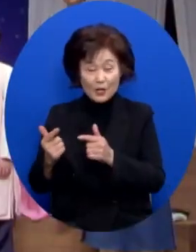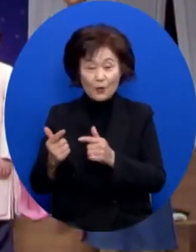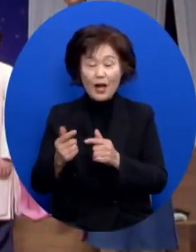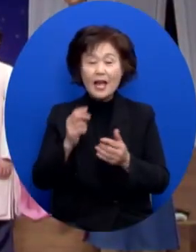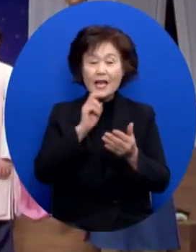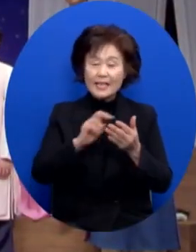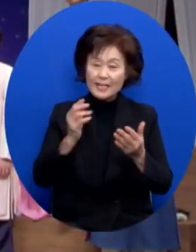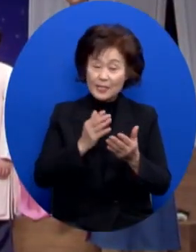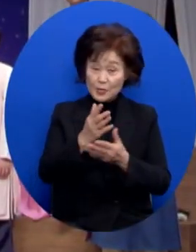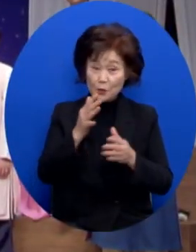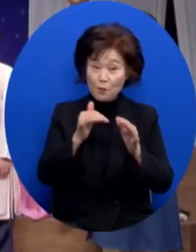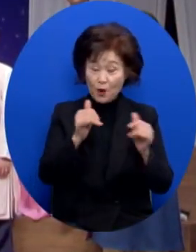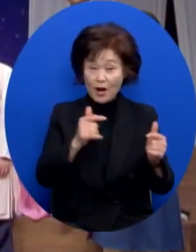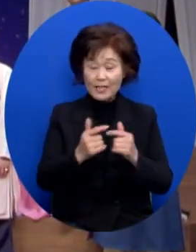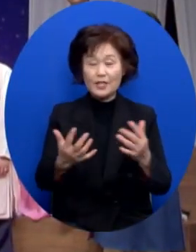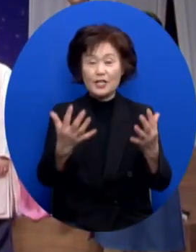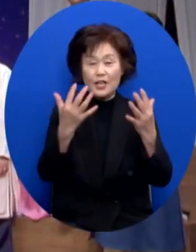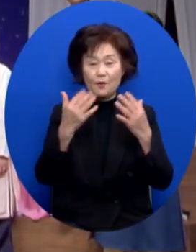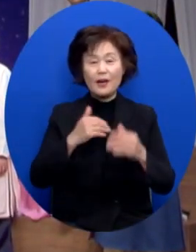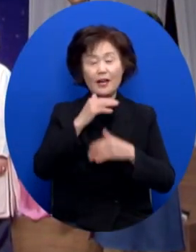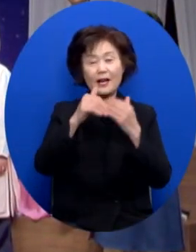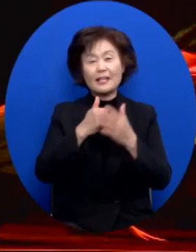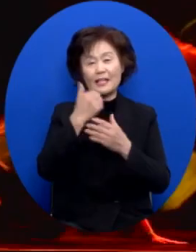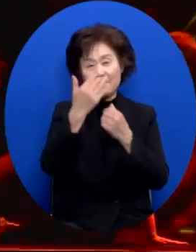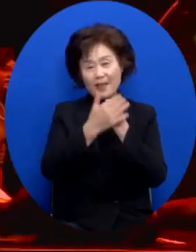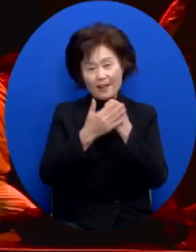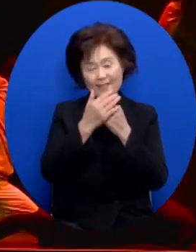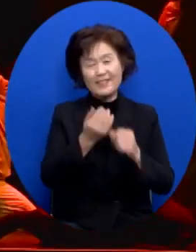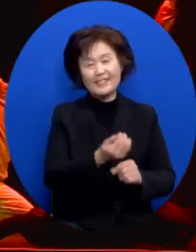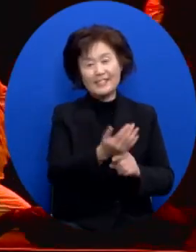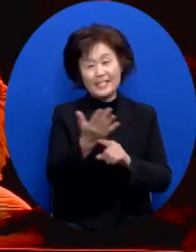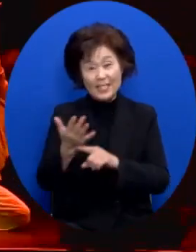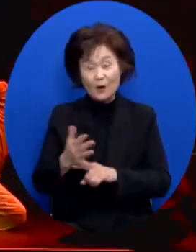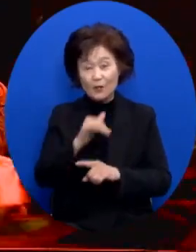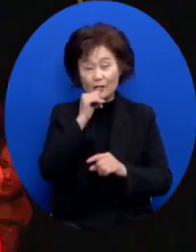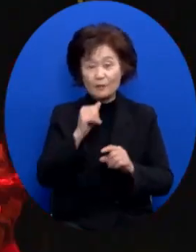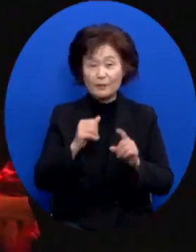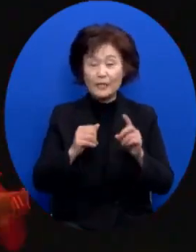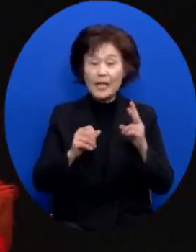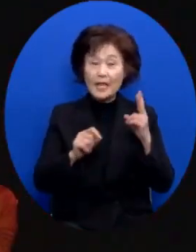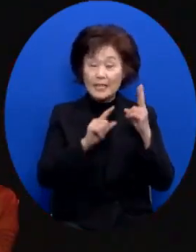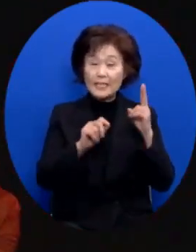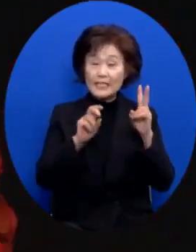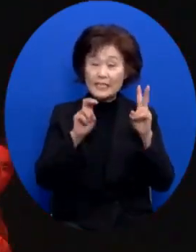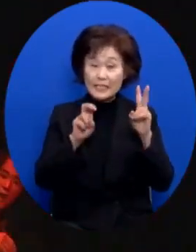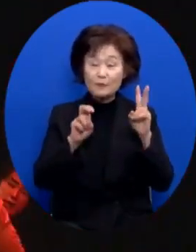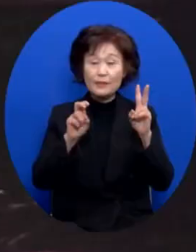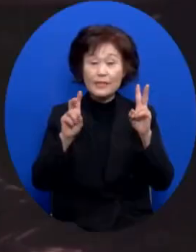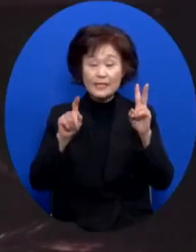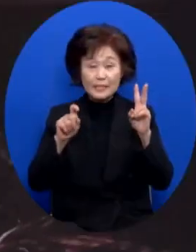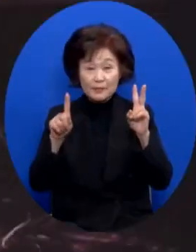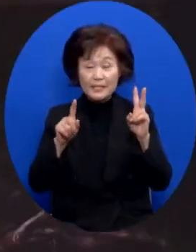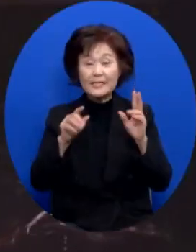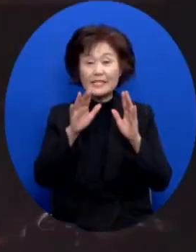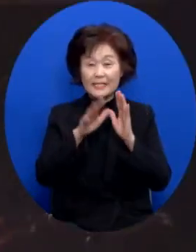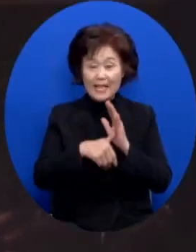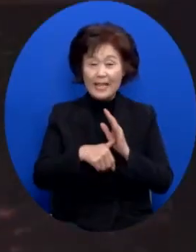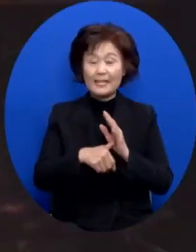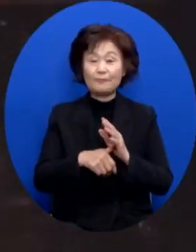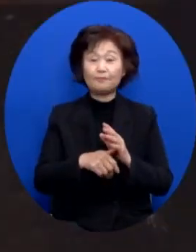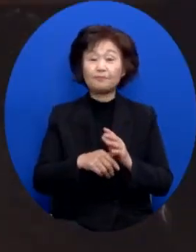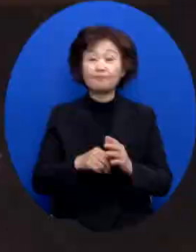사역자들이 총출동해 하나님의 은혜를 전합니다. 10일과 11일에는 엘리사의 삶을 현대적